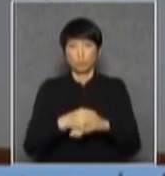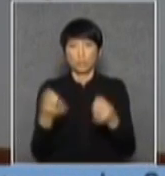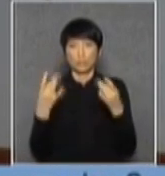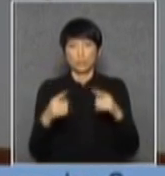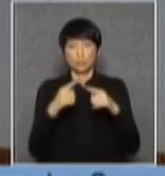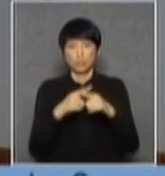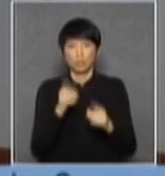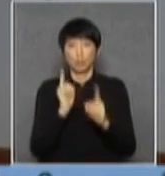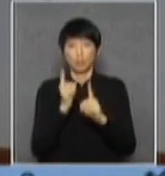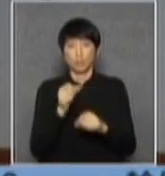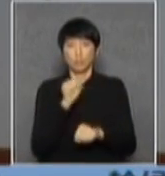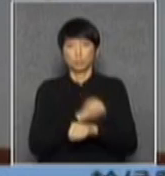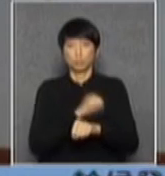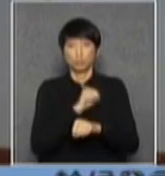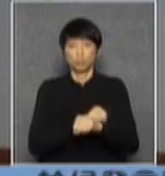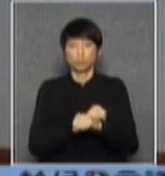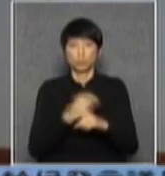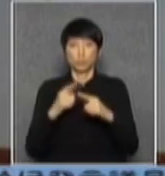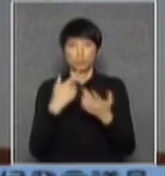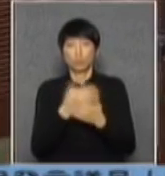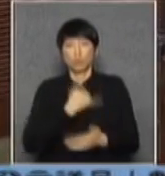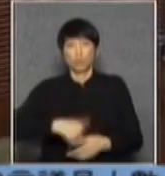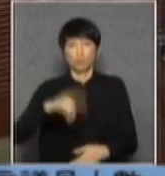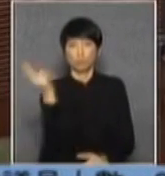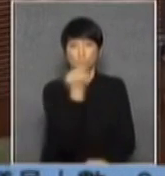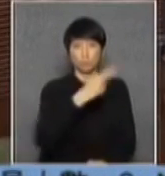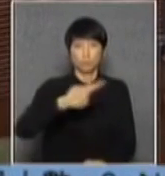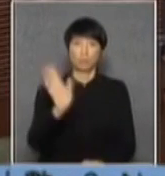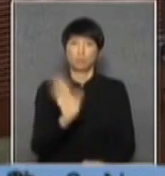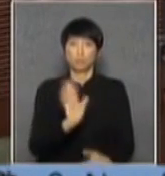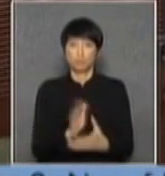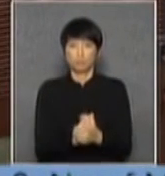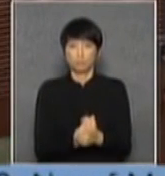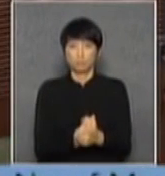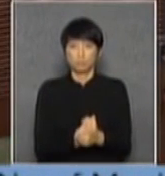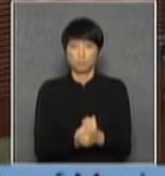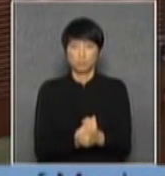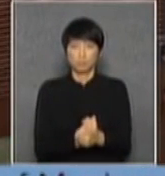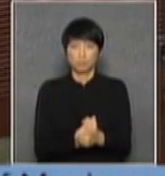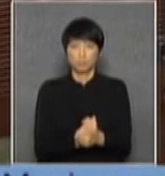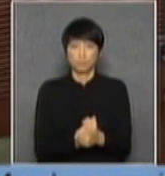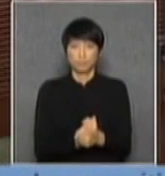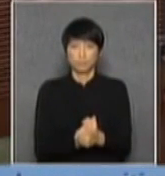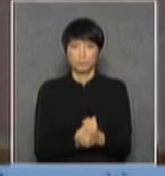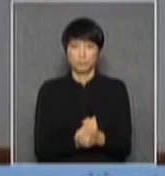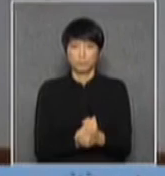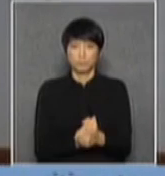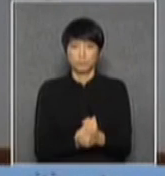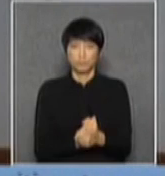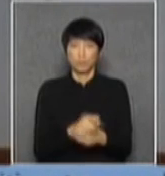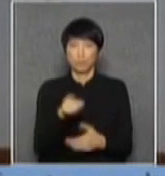啊，唔好花練武啦，係咪啊？你答主席，你話